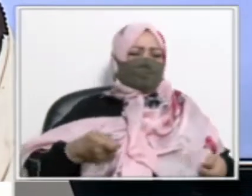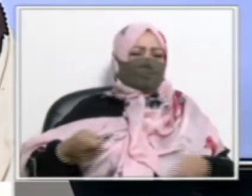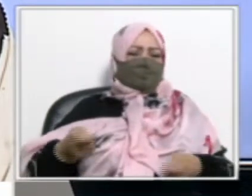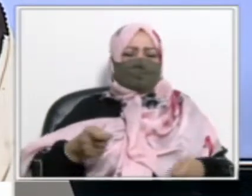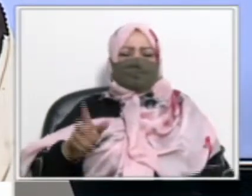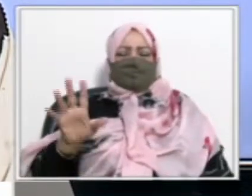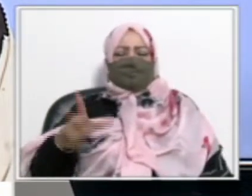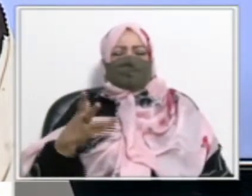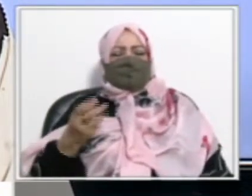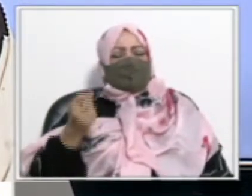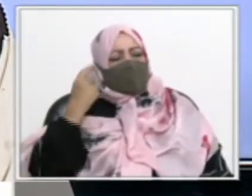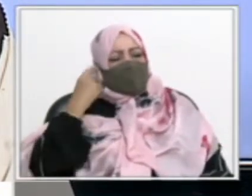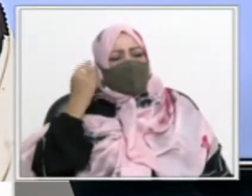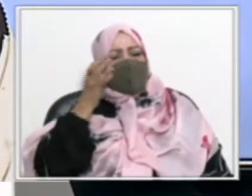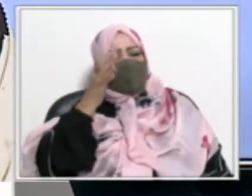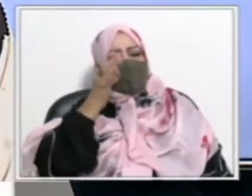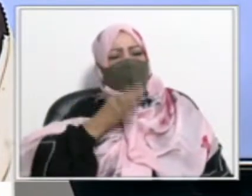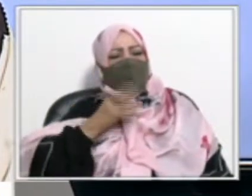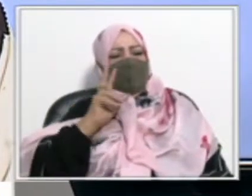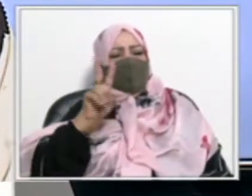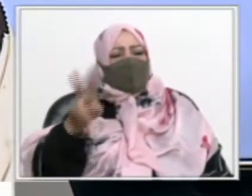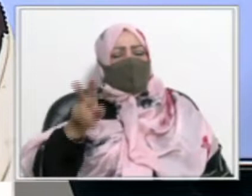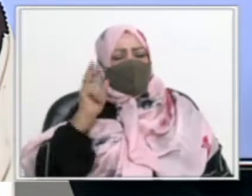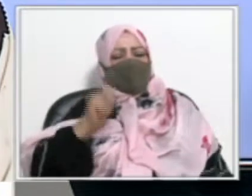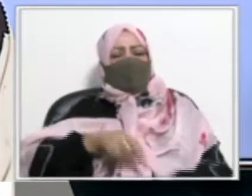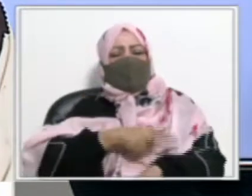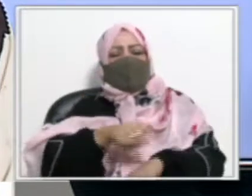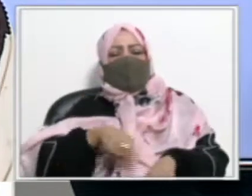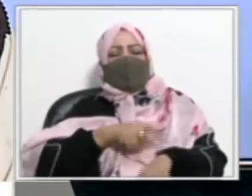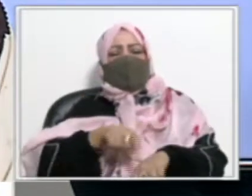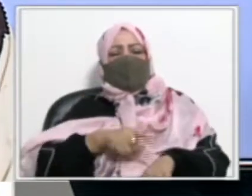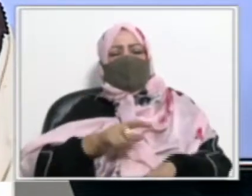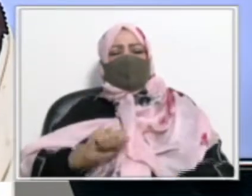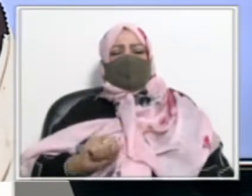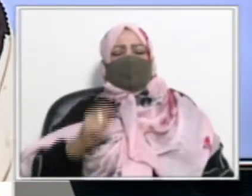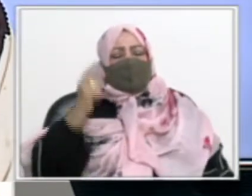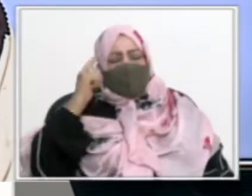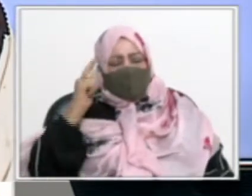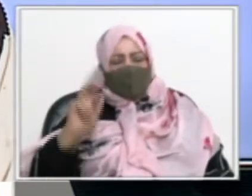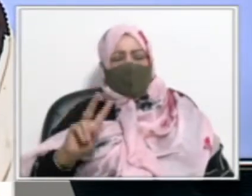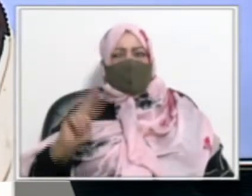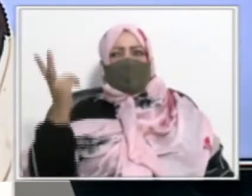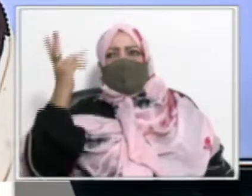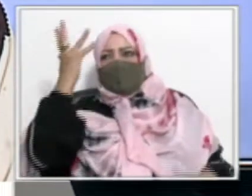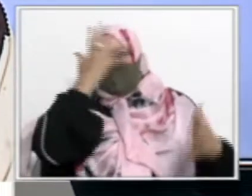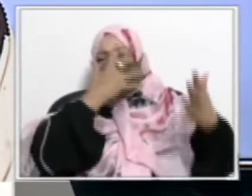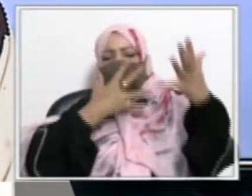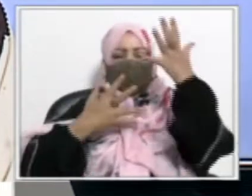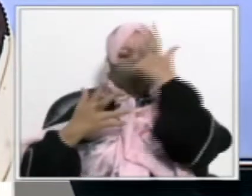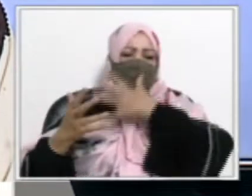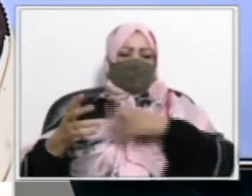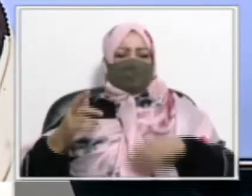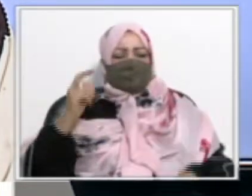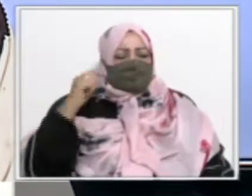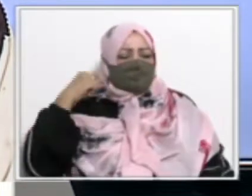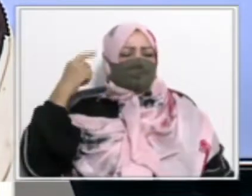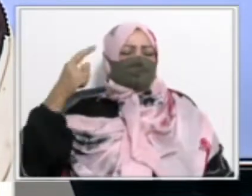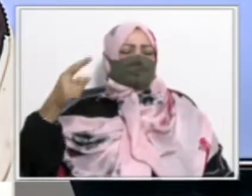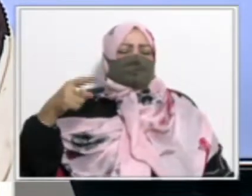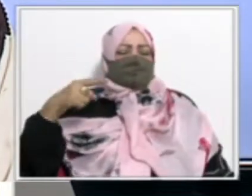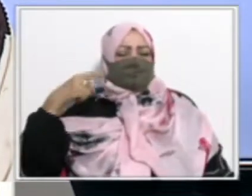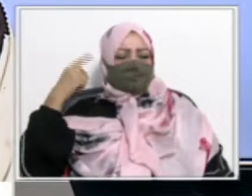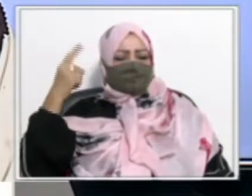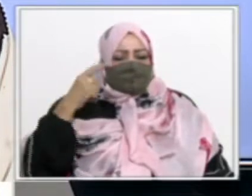وفكره يعني مغلوط، وينقل هذه الأخبار بين الناس فتحصل بين الناس